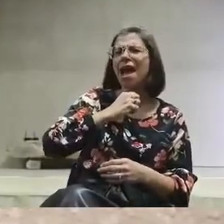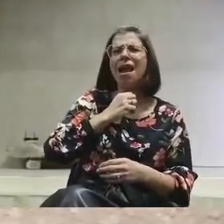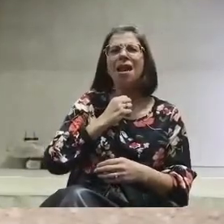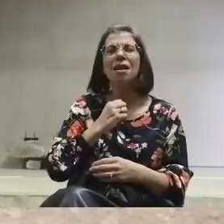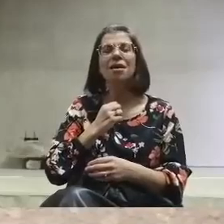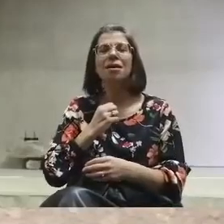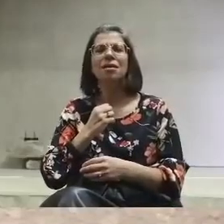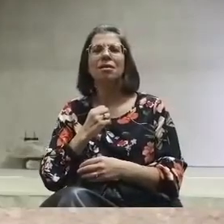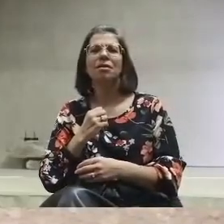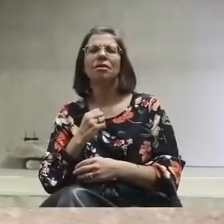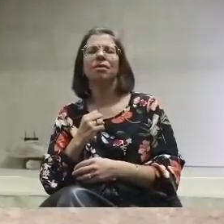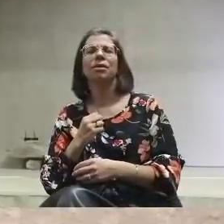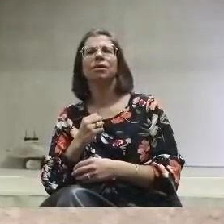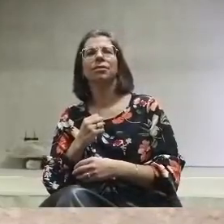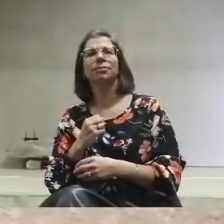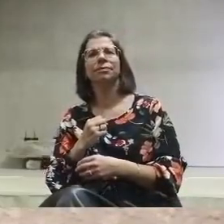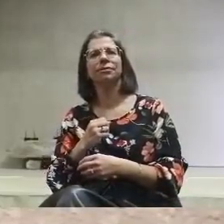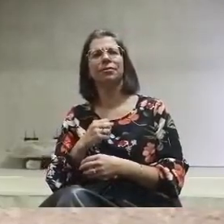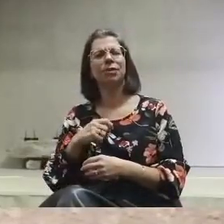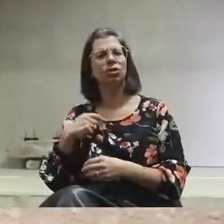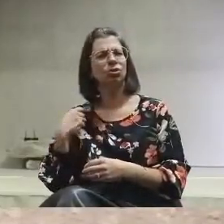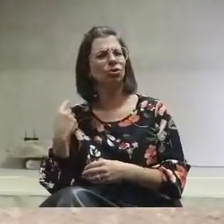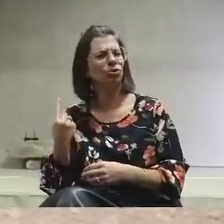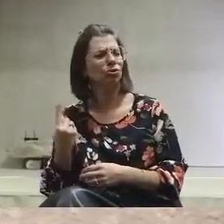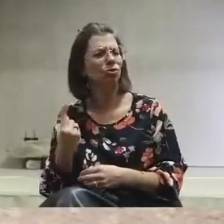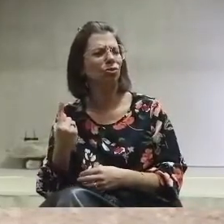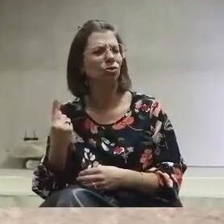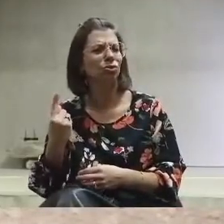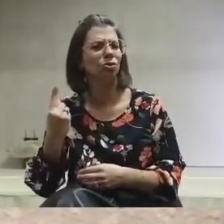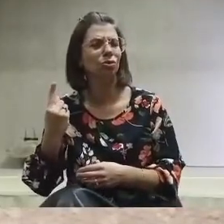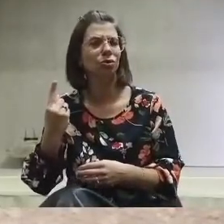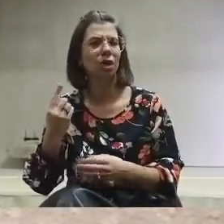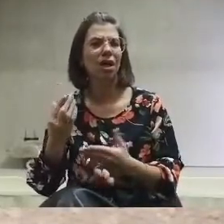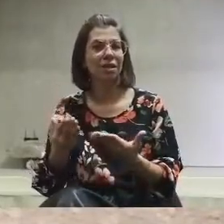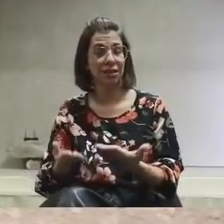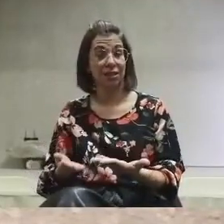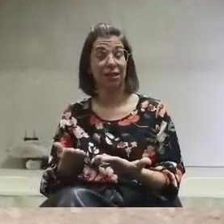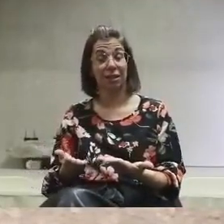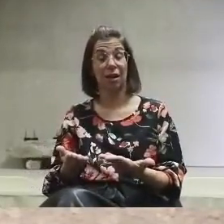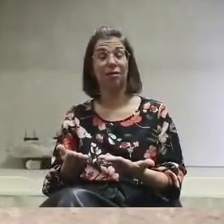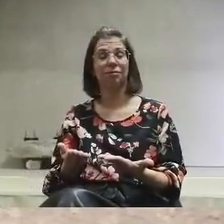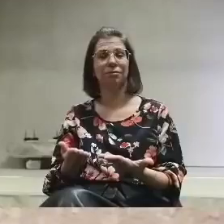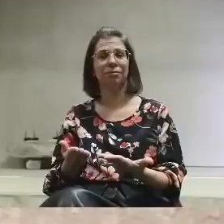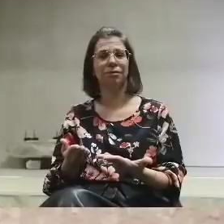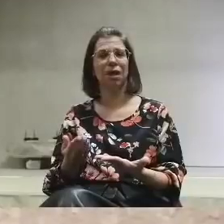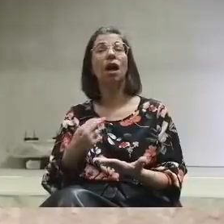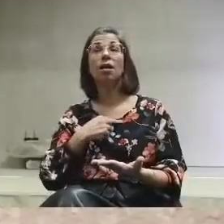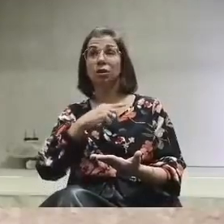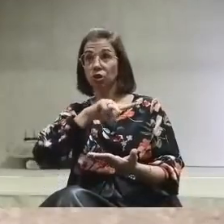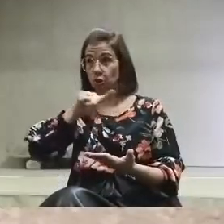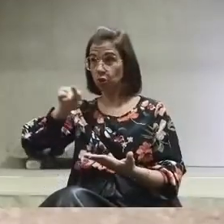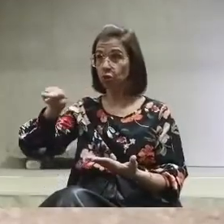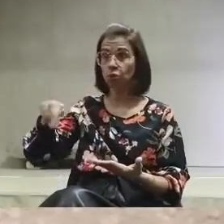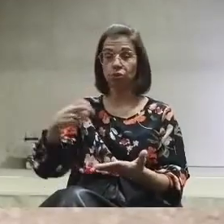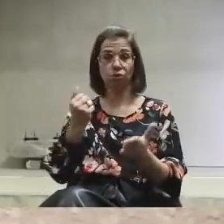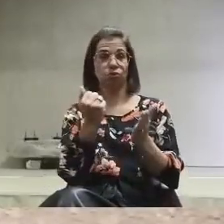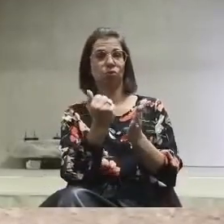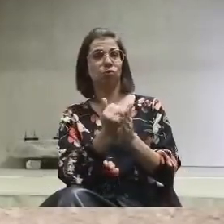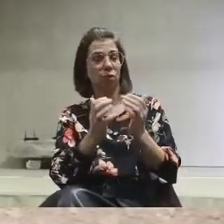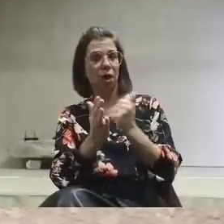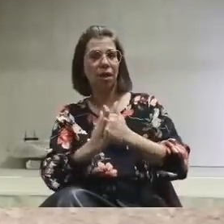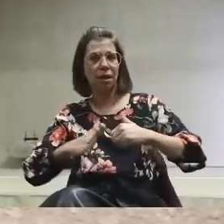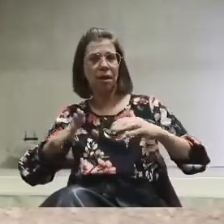été indépendant, chaque fois que tu as voulu en faire et que tu te dis proclamer ton propre chef, ton propre roi,